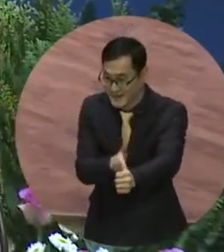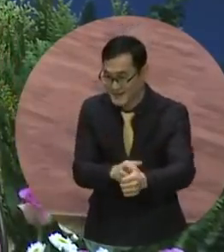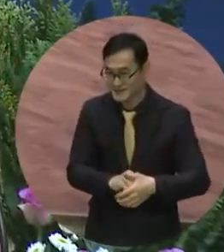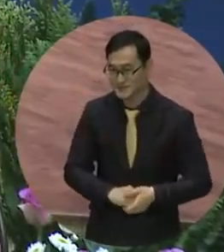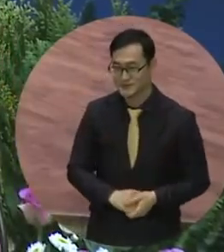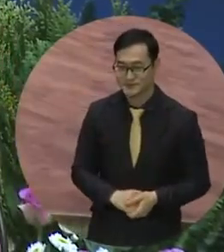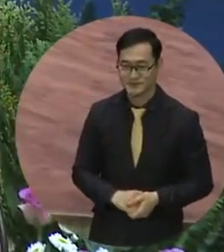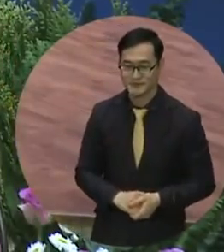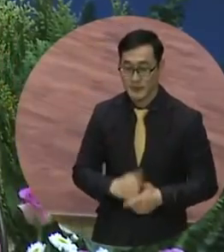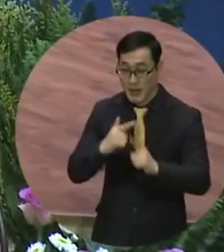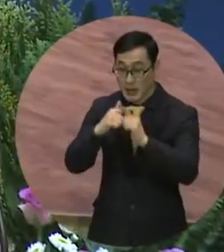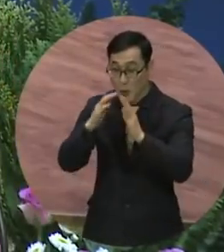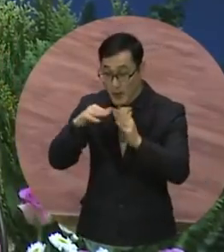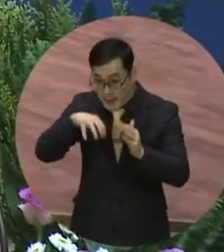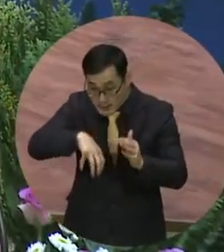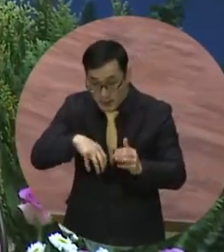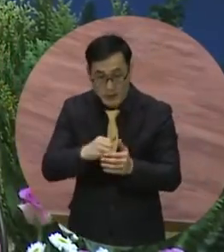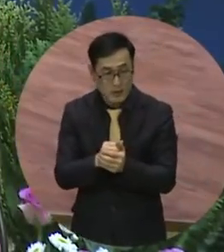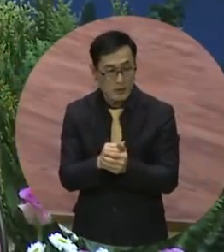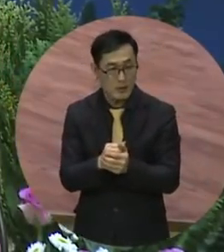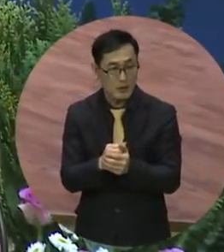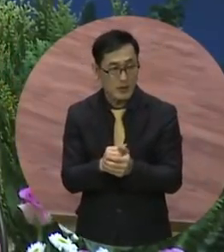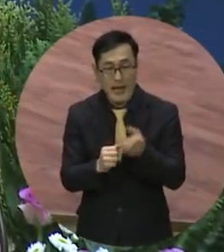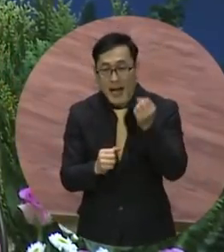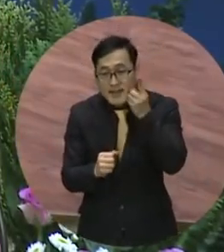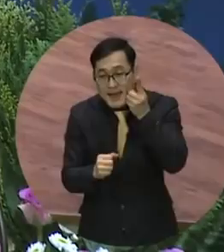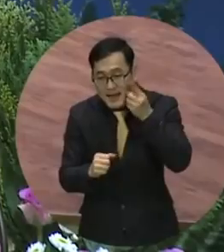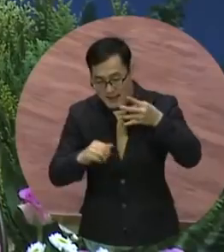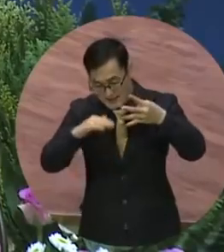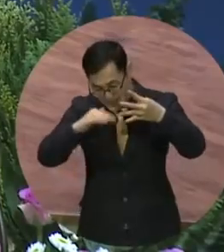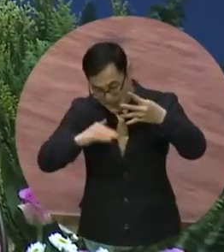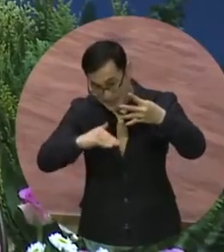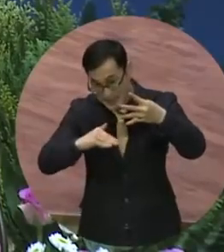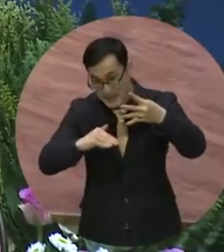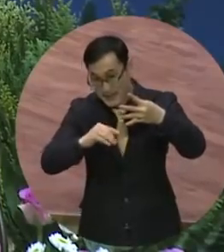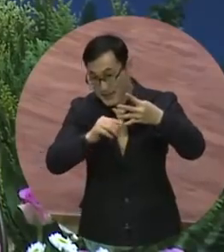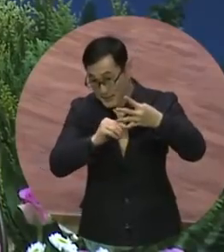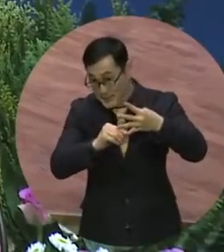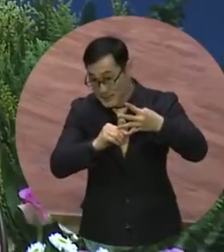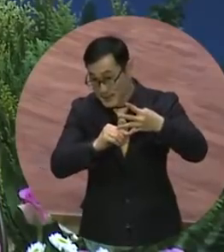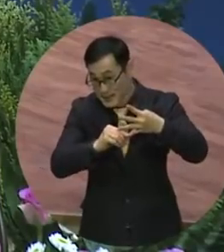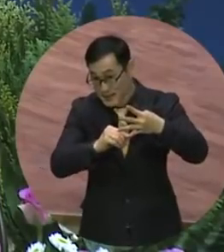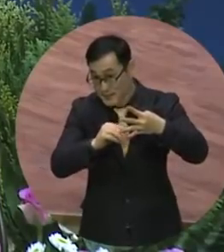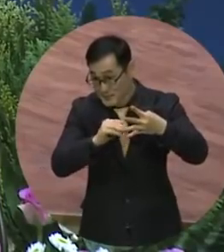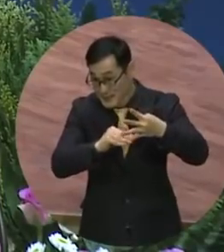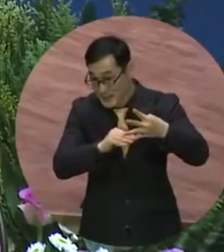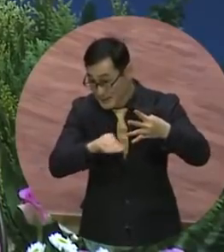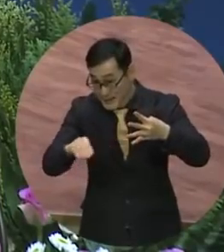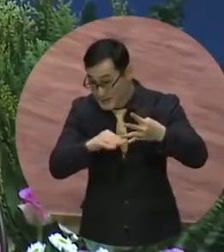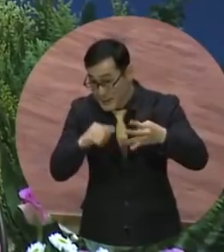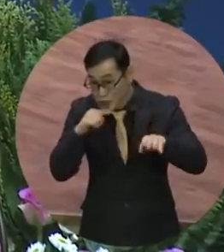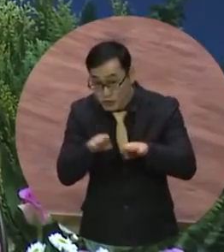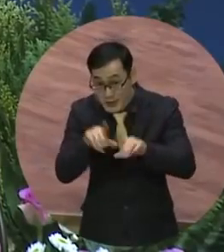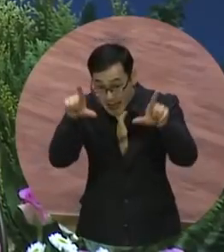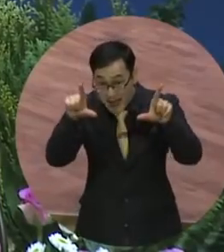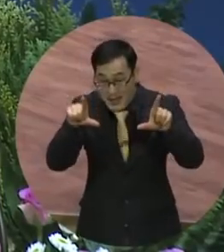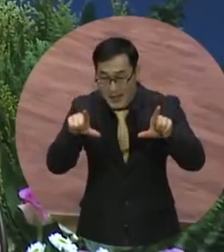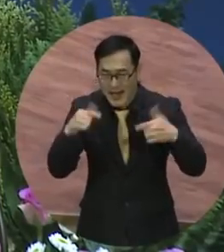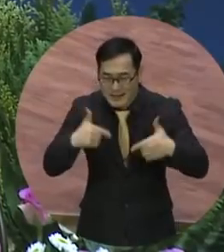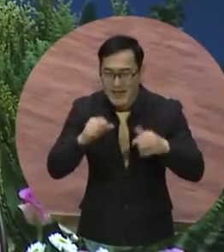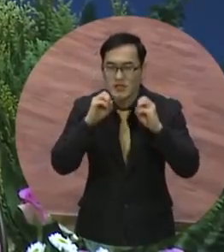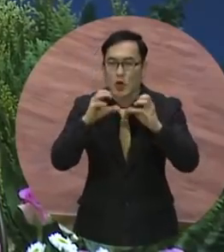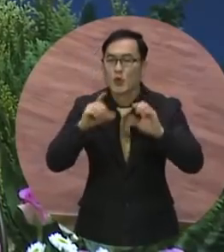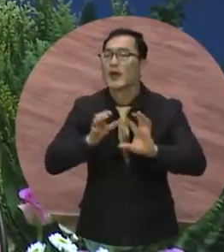매월 마지막 주, 매월 마지막 주는 이제 전도의 날이에요. 전도의, 남녀 전도의 날. 그